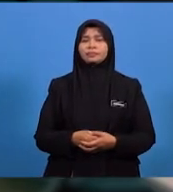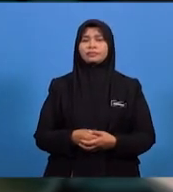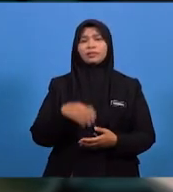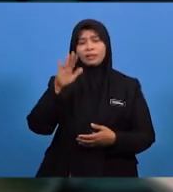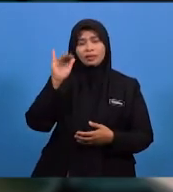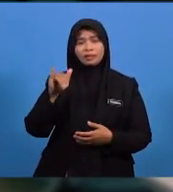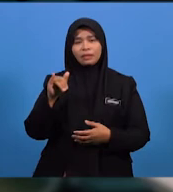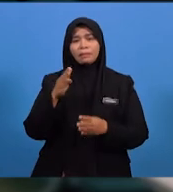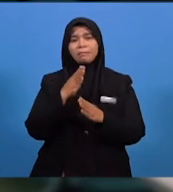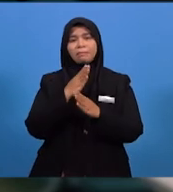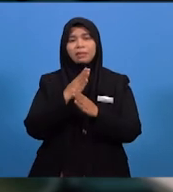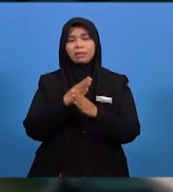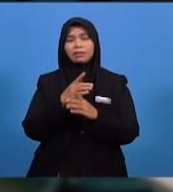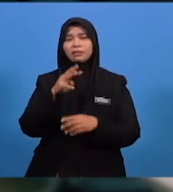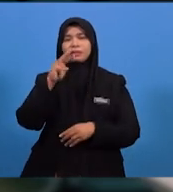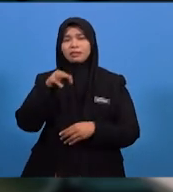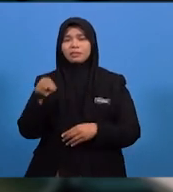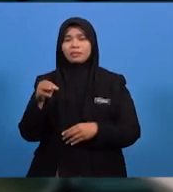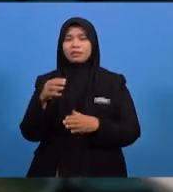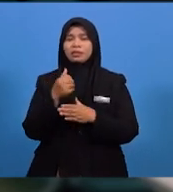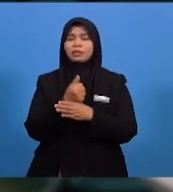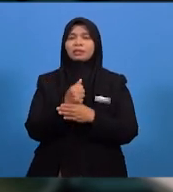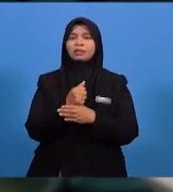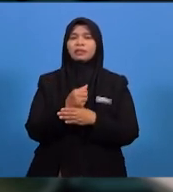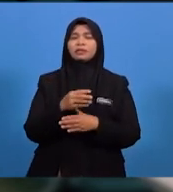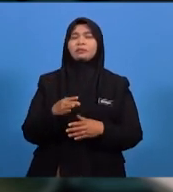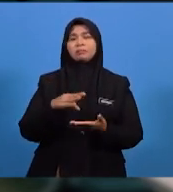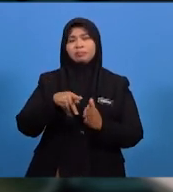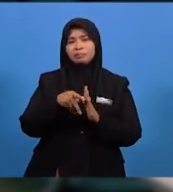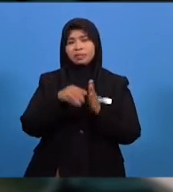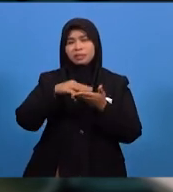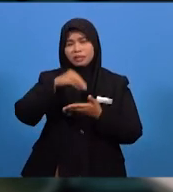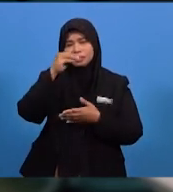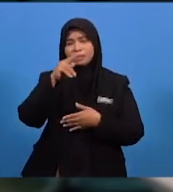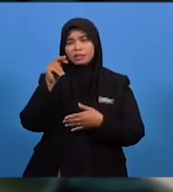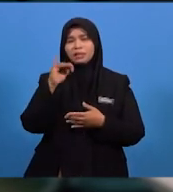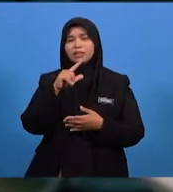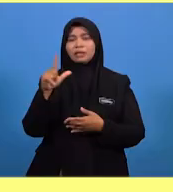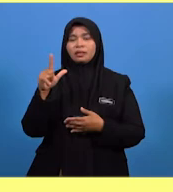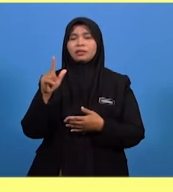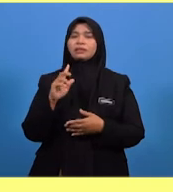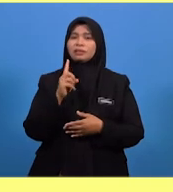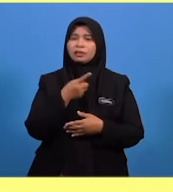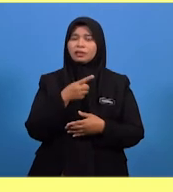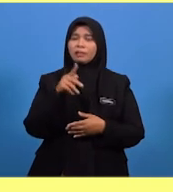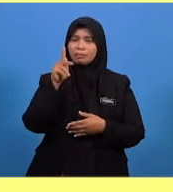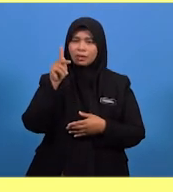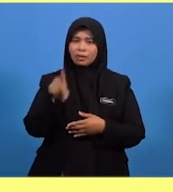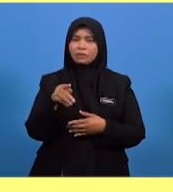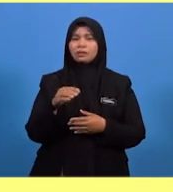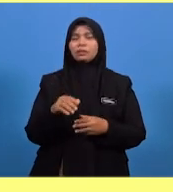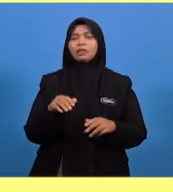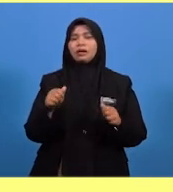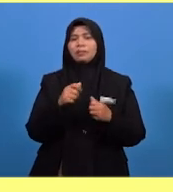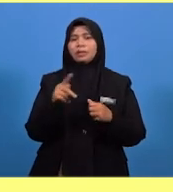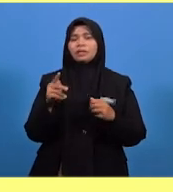ya benar murid-murid antara istimewa yang dapat diambil ialah kita perlu